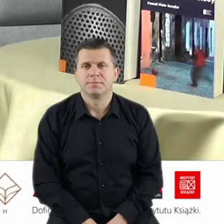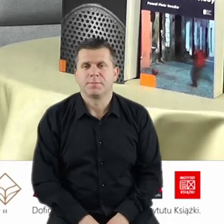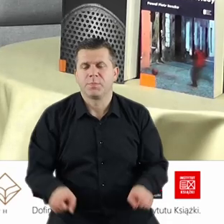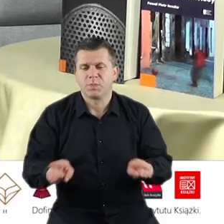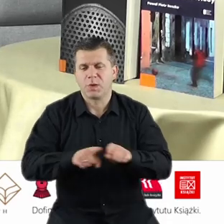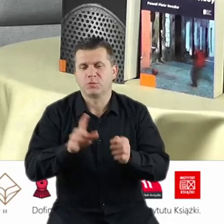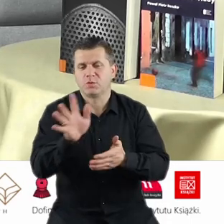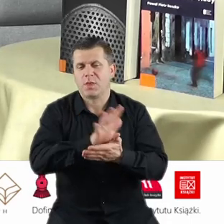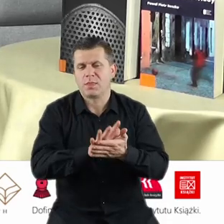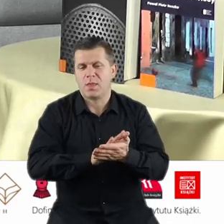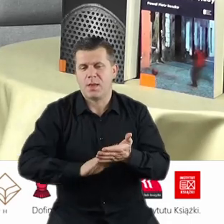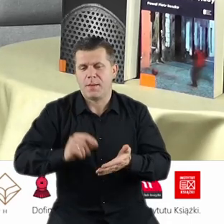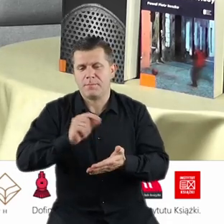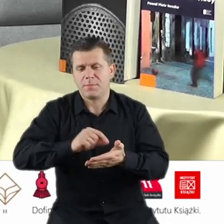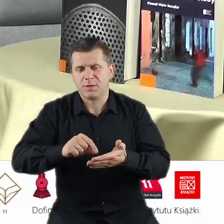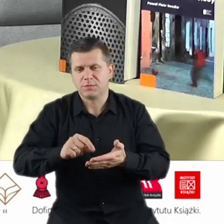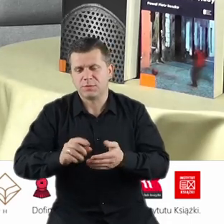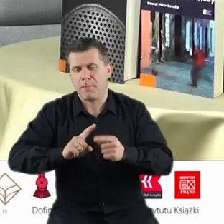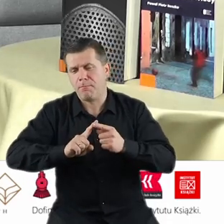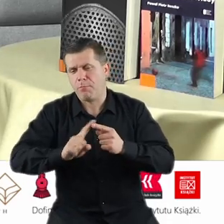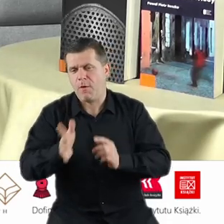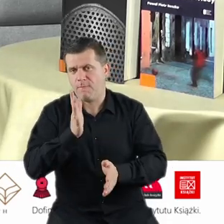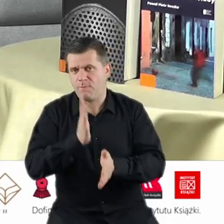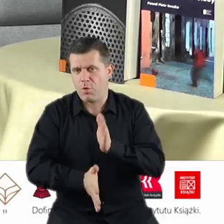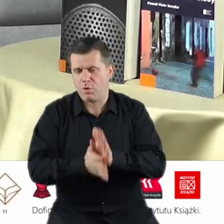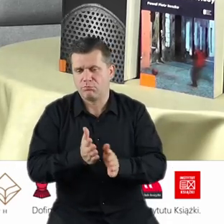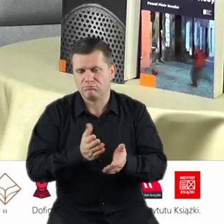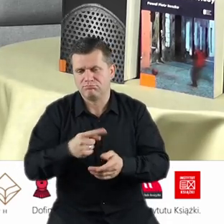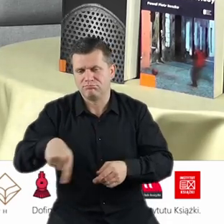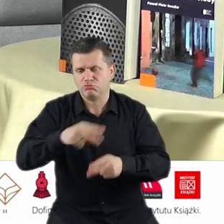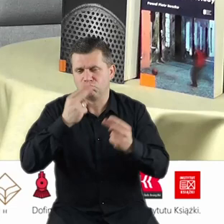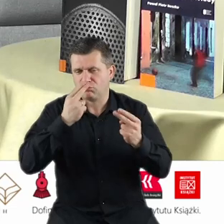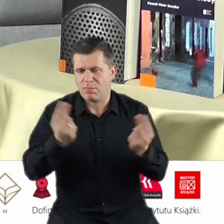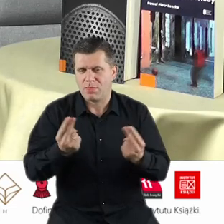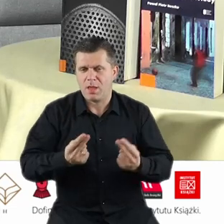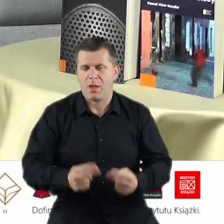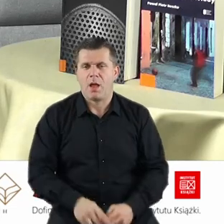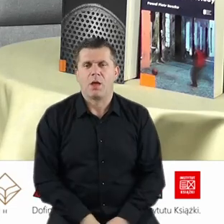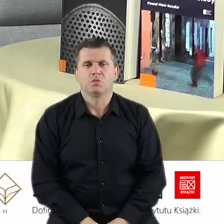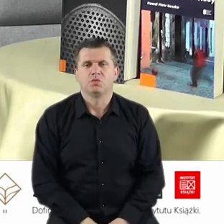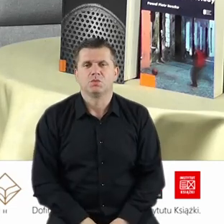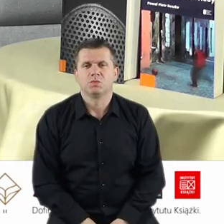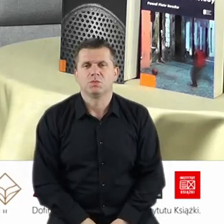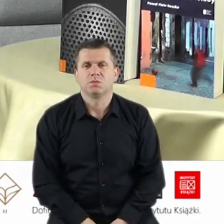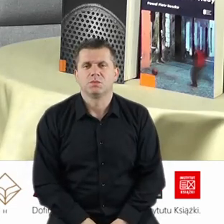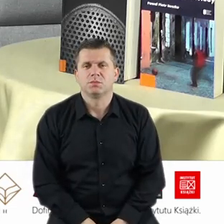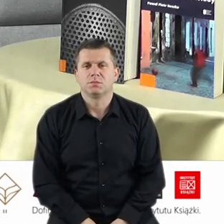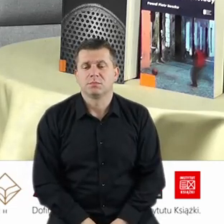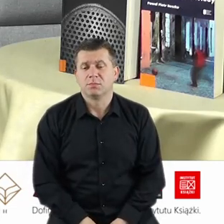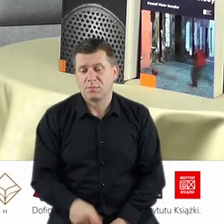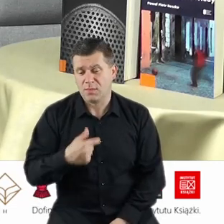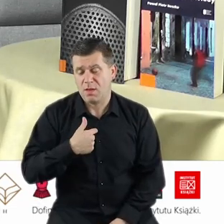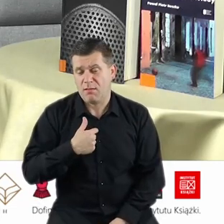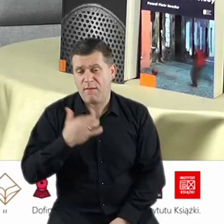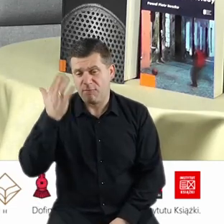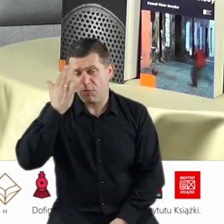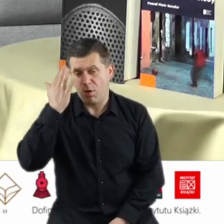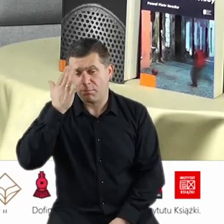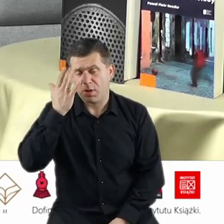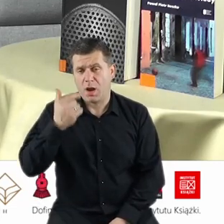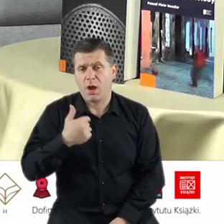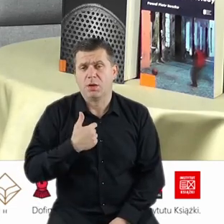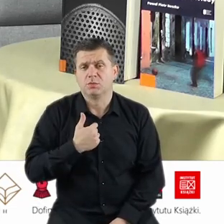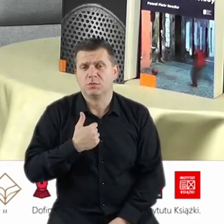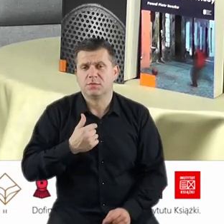i jakby też tekstów pisanych po wojnie zaraz przez dziennikarzy. Więc jakby wyobrażam sobie,